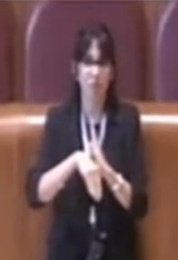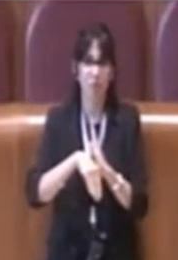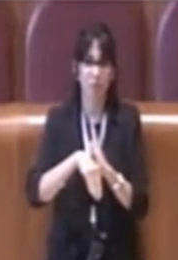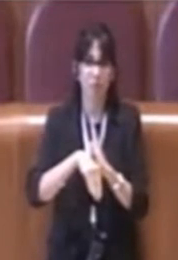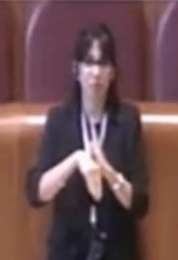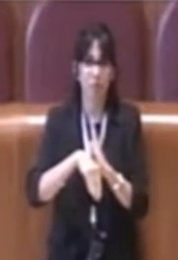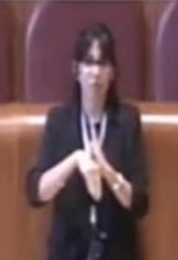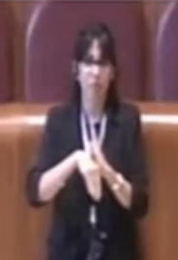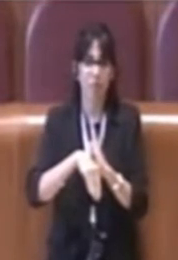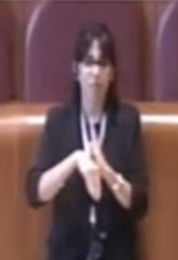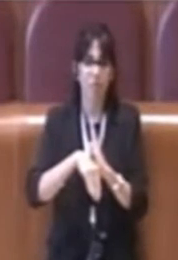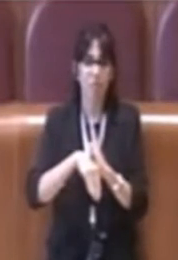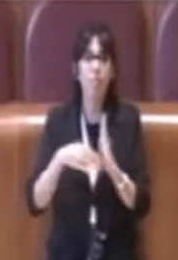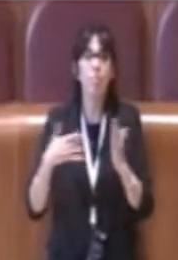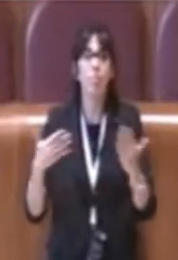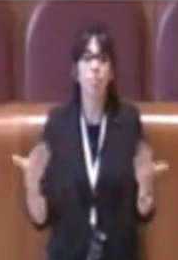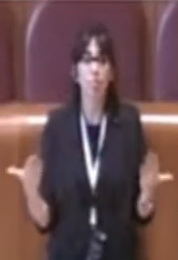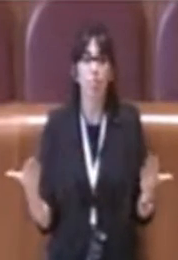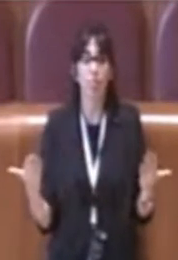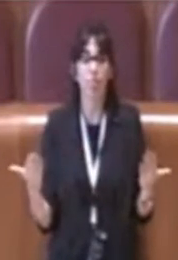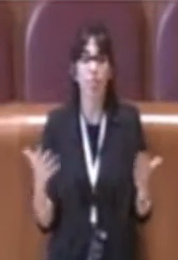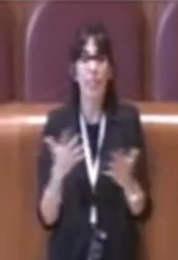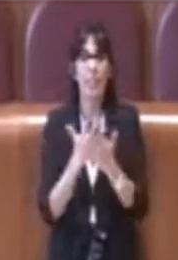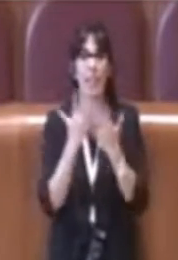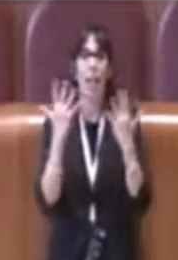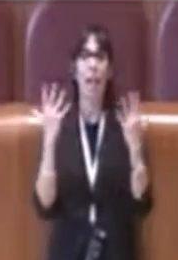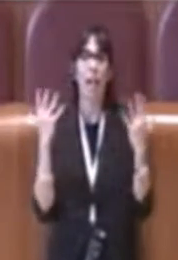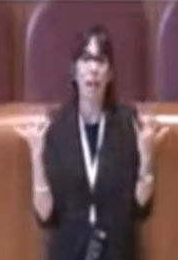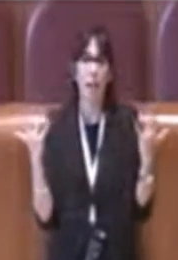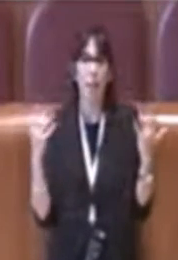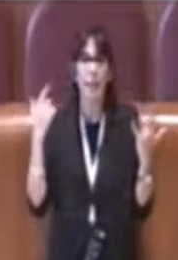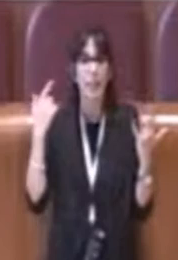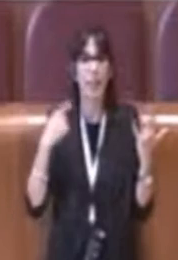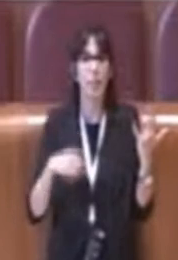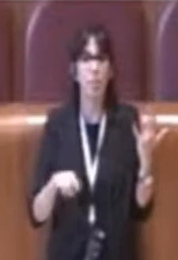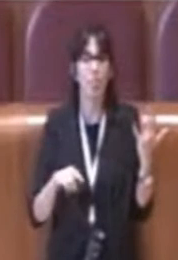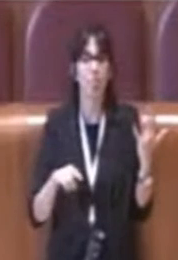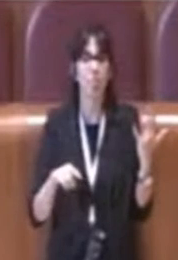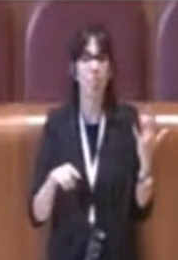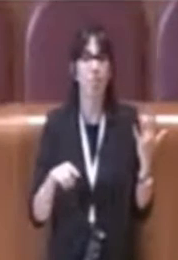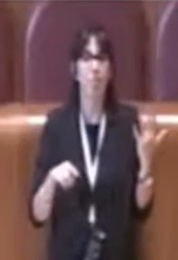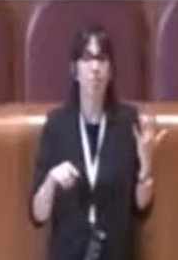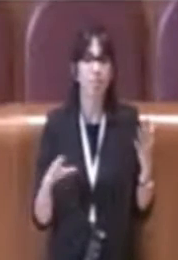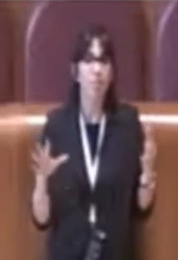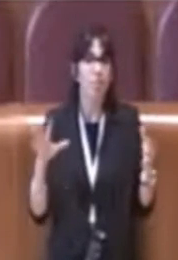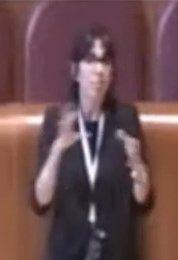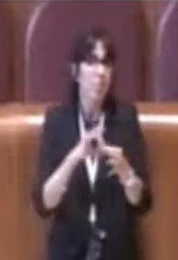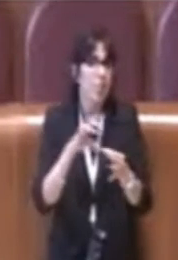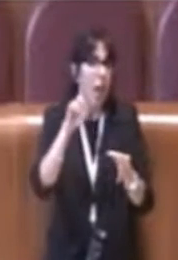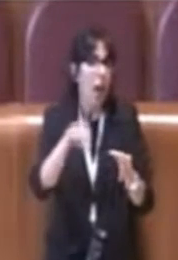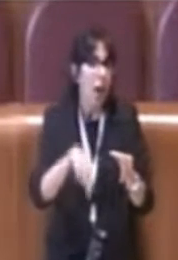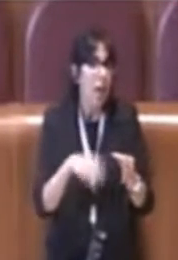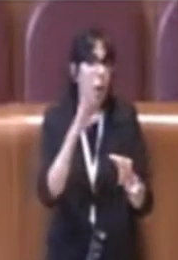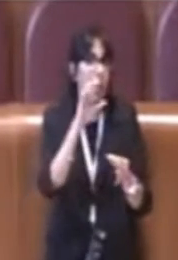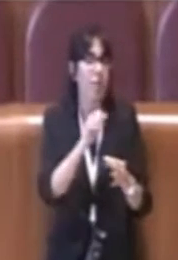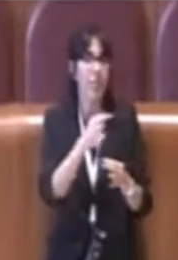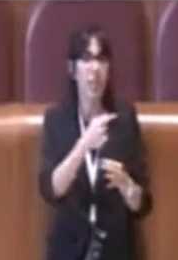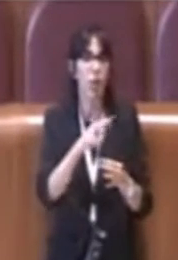nelle università e quindi ovviamente questa è una cosa che ha riguardato anche l'Università di Tor Vergata e